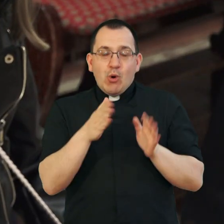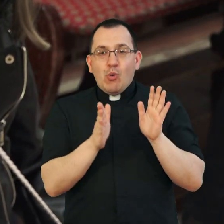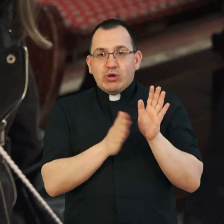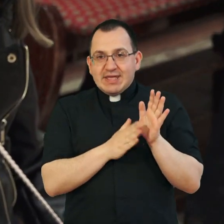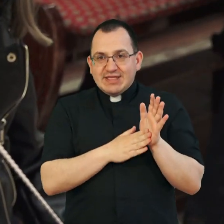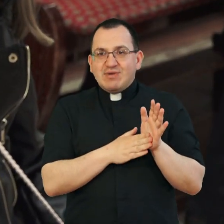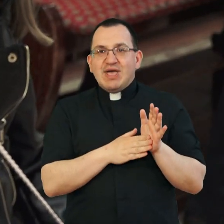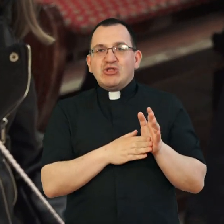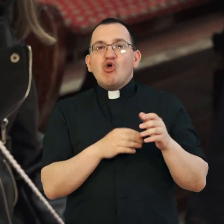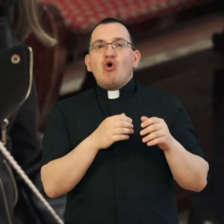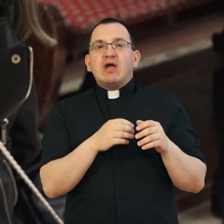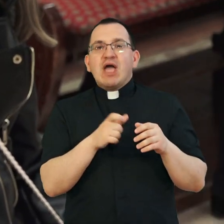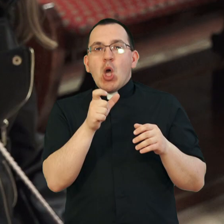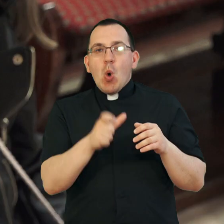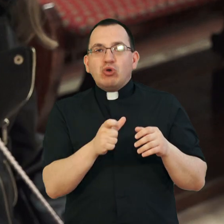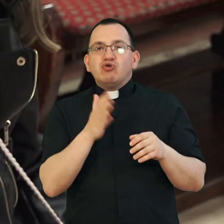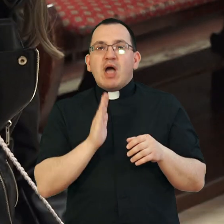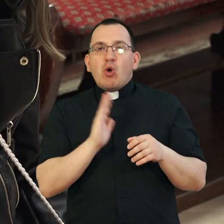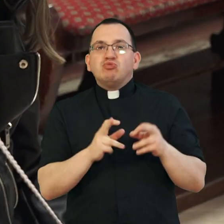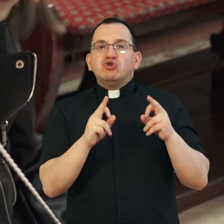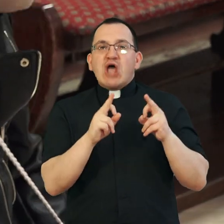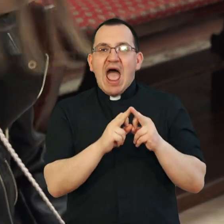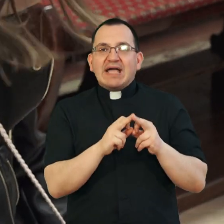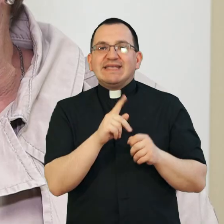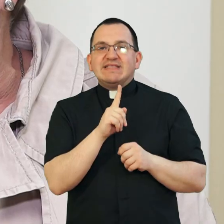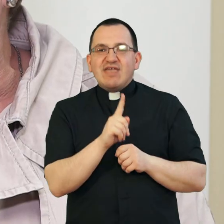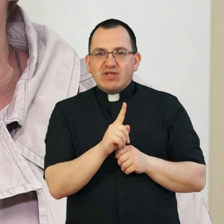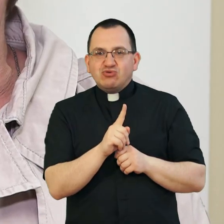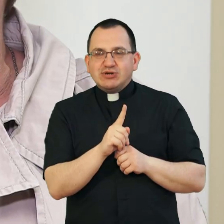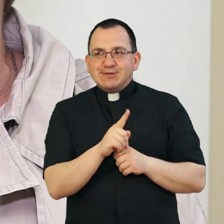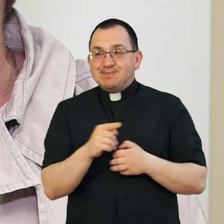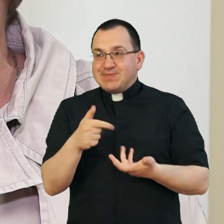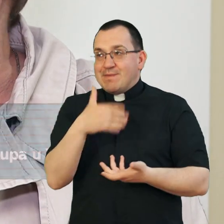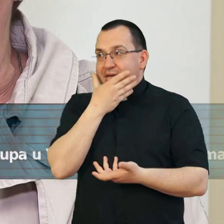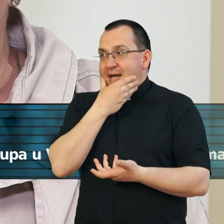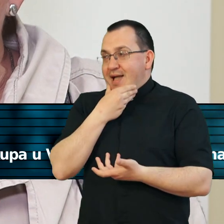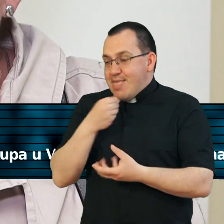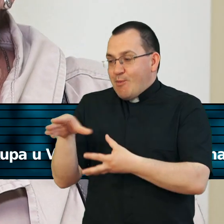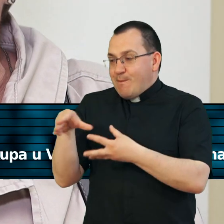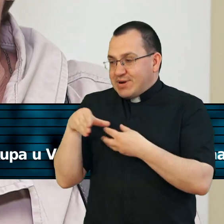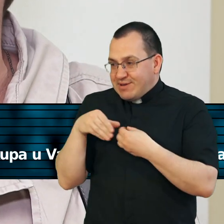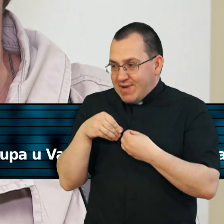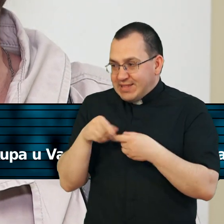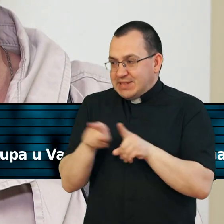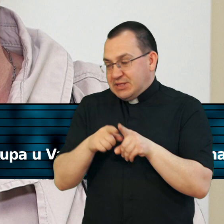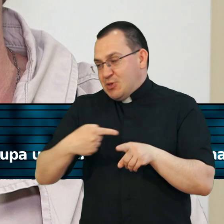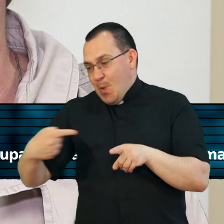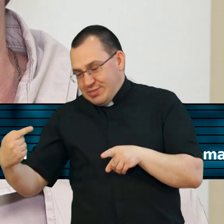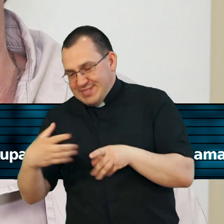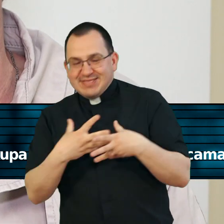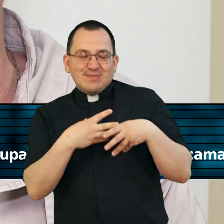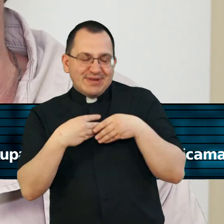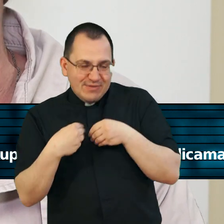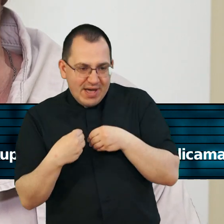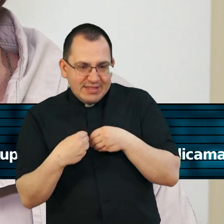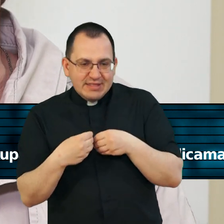voditeljica župnog Karitasa, gospođa Ankica Ivanušec. Lijepo smo ju prihvatili, oni su nas prihvatili, svakim petkom